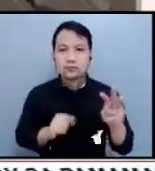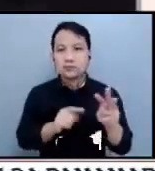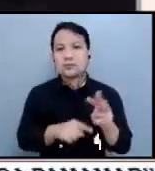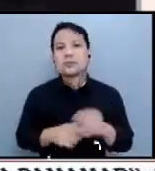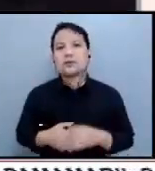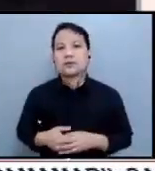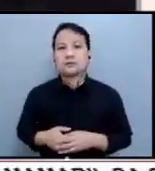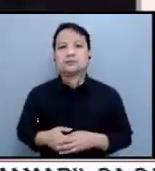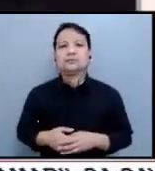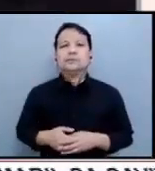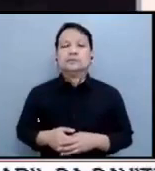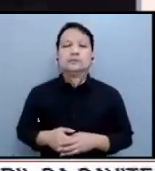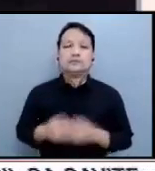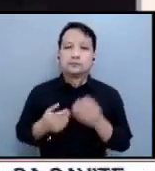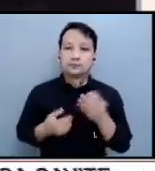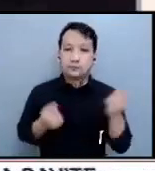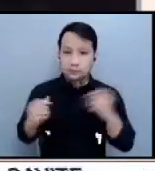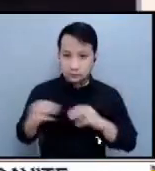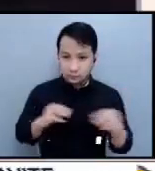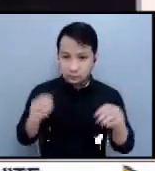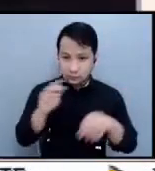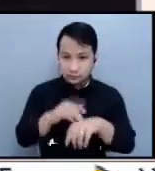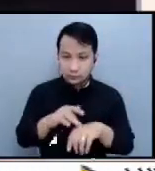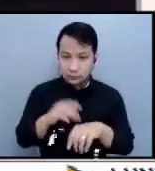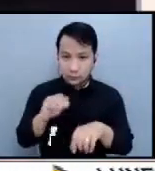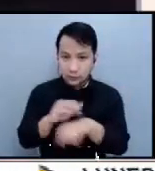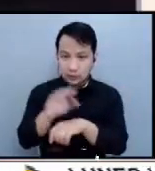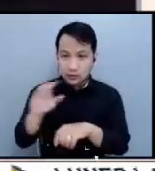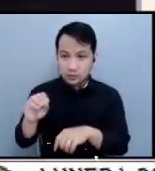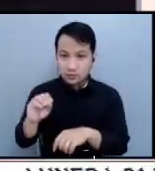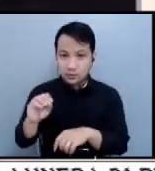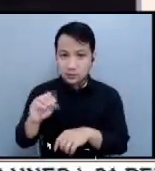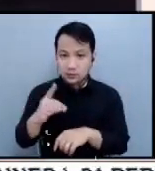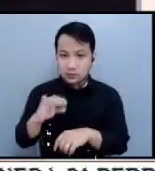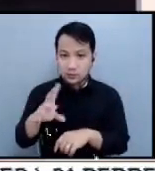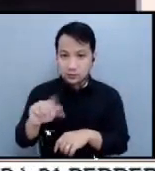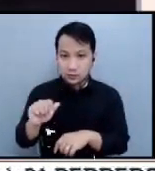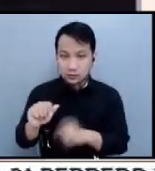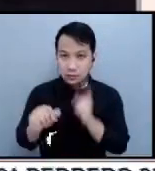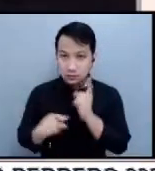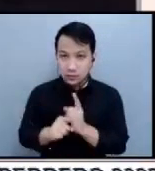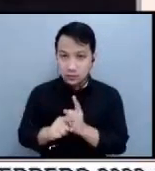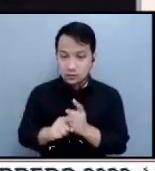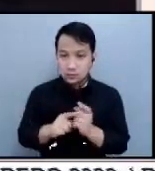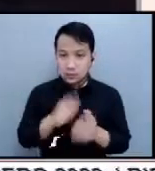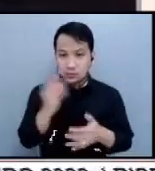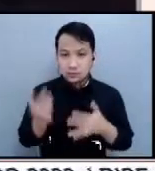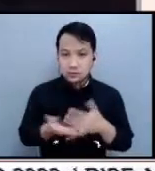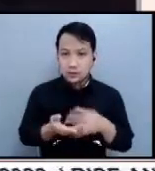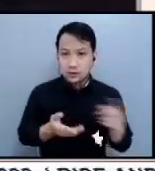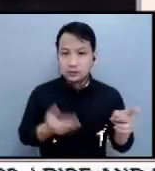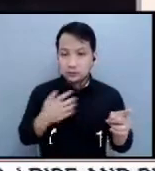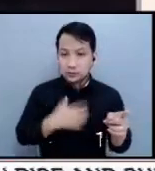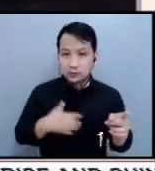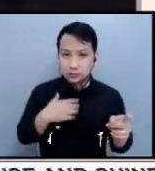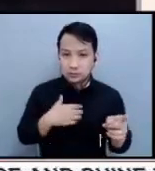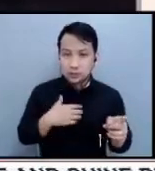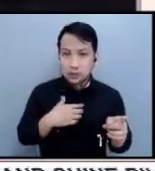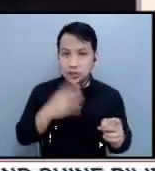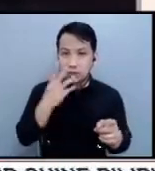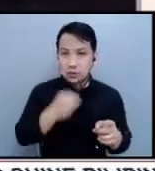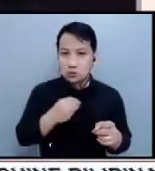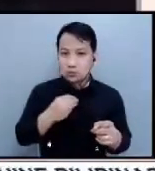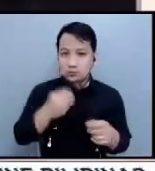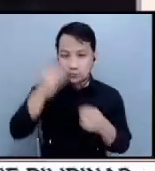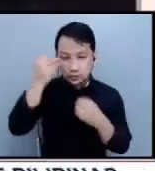Opo, kumikilos na po ang konsulado natin doon na kasuhan itong mga employer na ito na lumabag sa batas ng